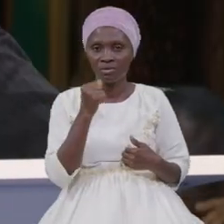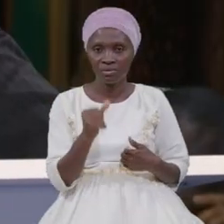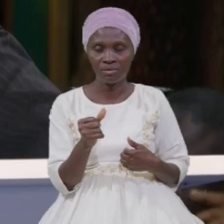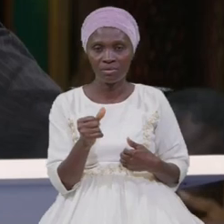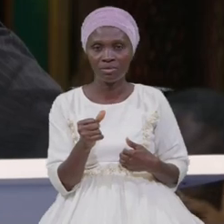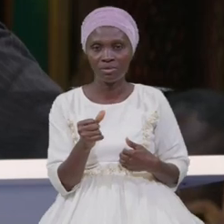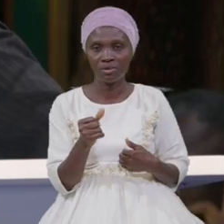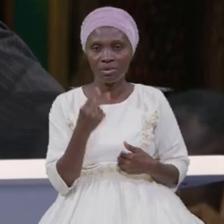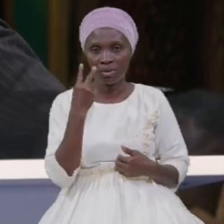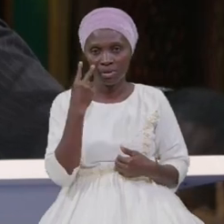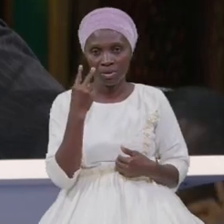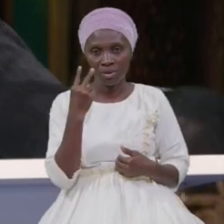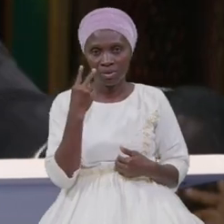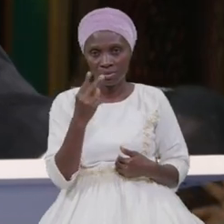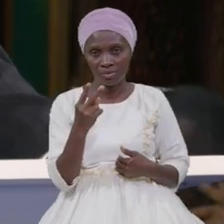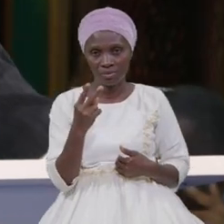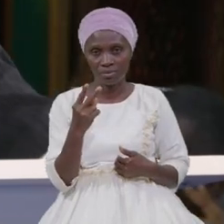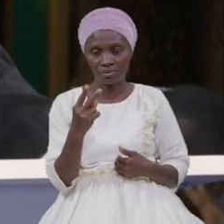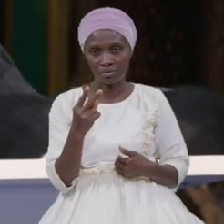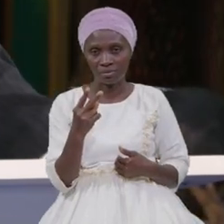Chers conseillers, dépêchons-nous.